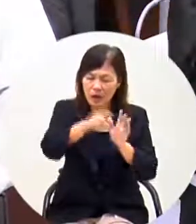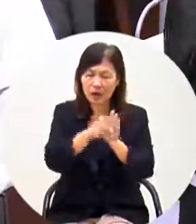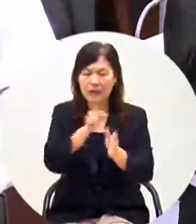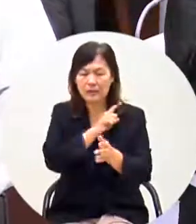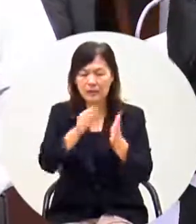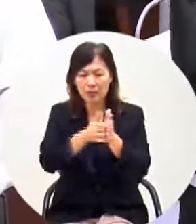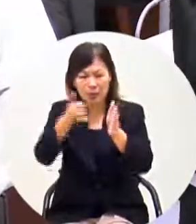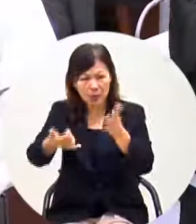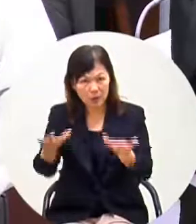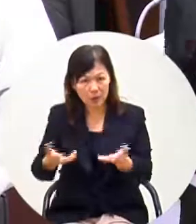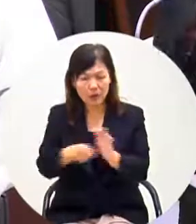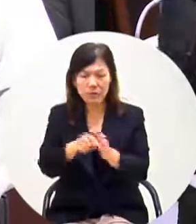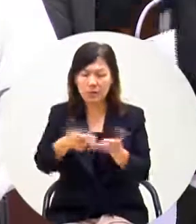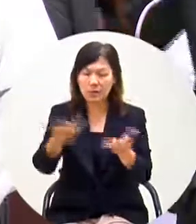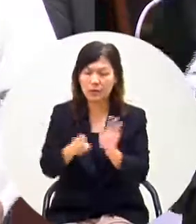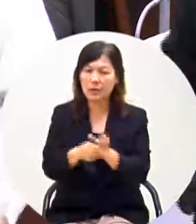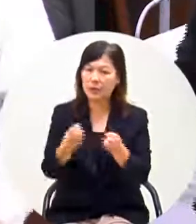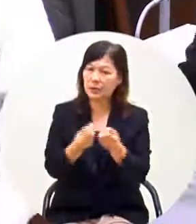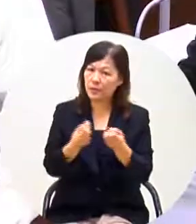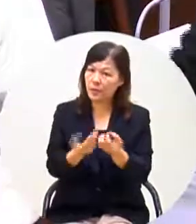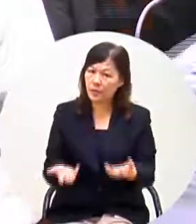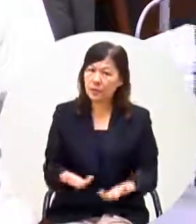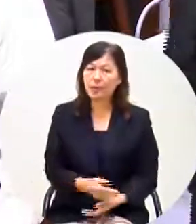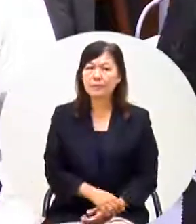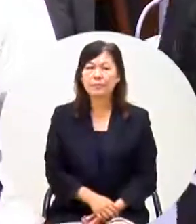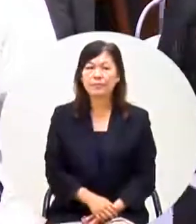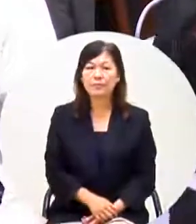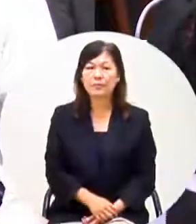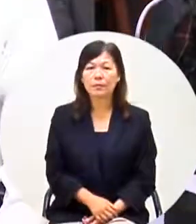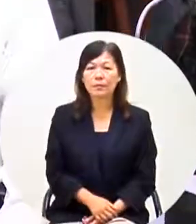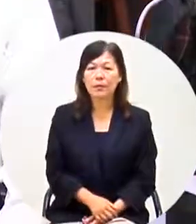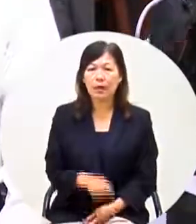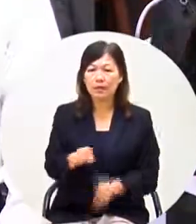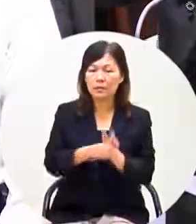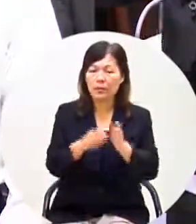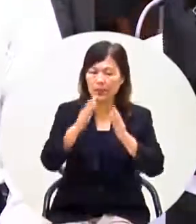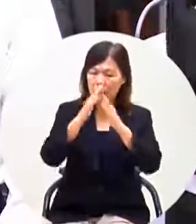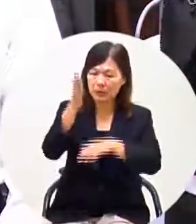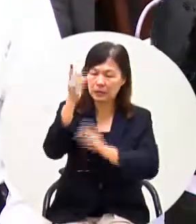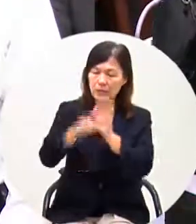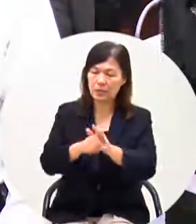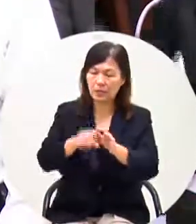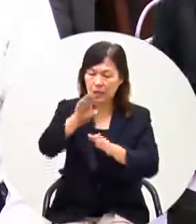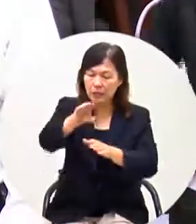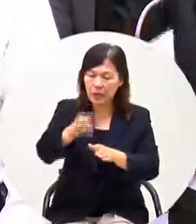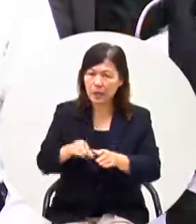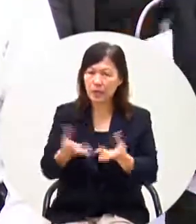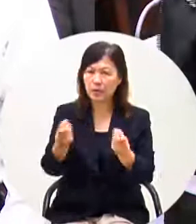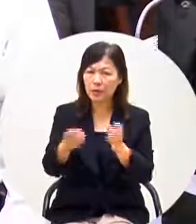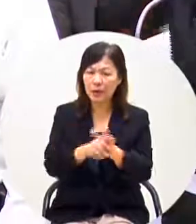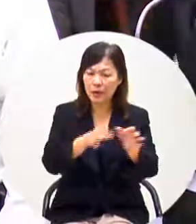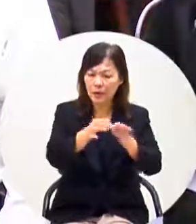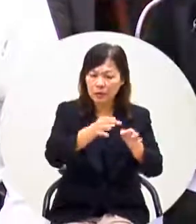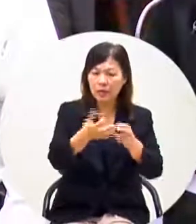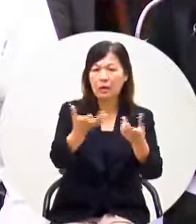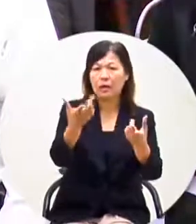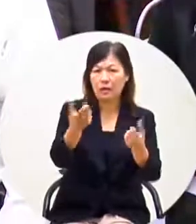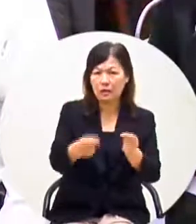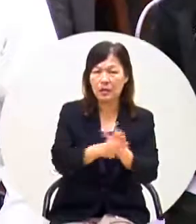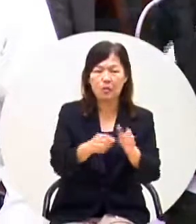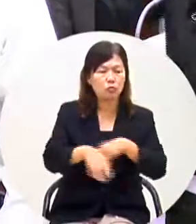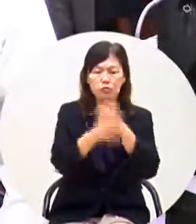安的起建物没有设任何的停车位，连我们的商家也完全没有任何停车的机